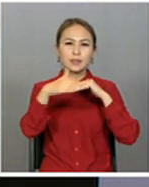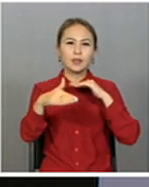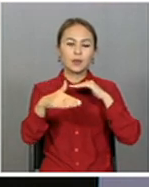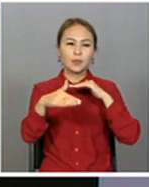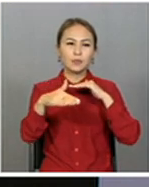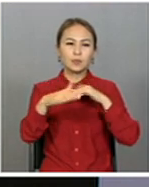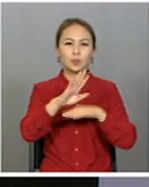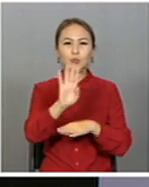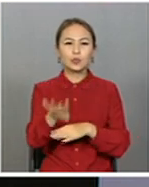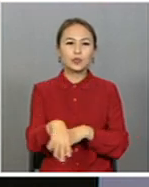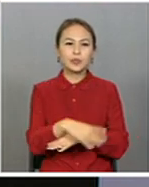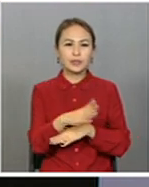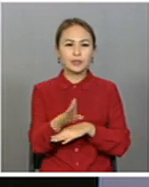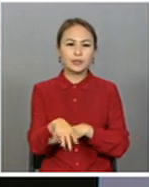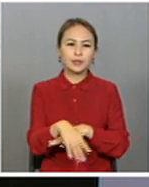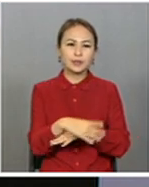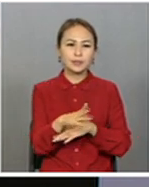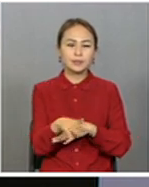степь, пустыня.